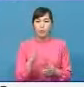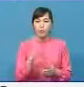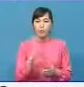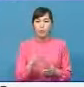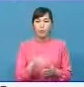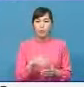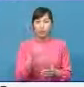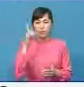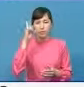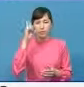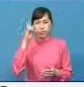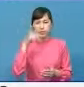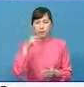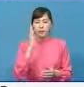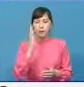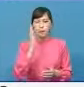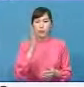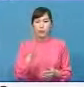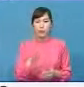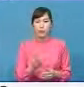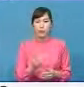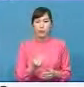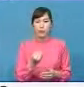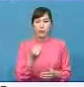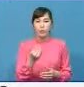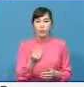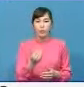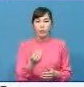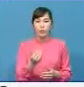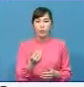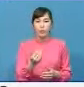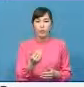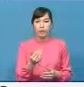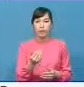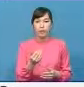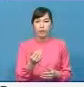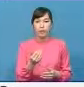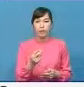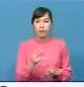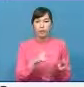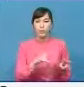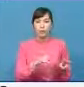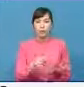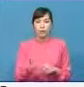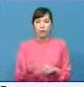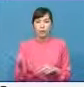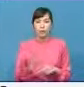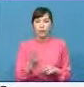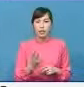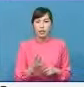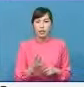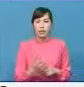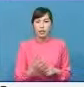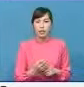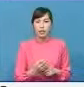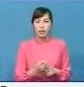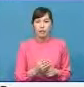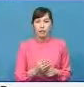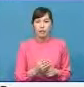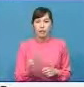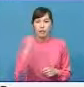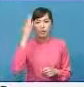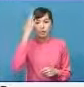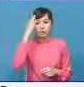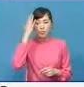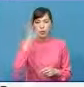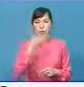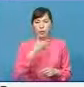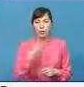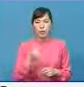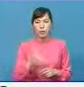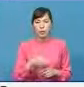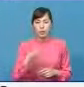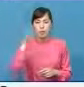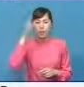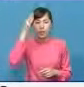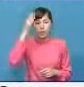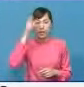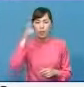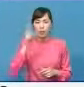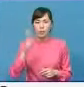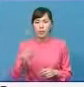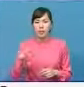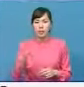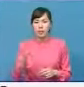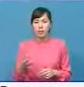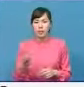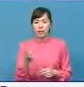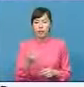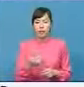жүрсек деген секілді. Оны көзін жеткізу керек қой, бұның адасып жүргендіктеріне, олардың ілімі жоқ, ол ұстазының бол сондай бір ғалым кісі деп жүр ғой олардың арқасында жүргендер де